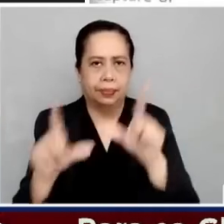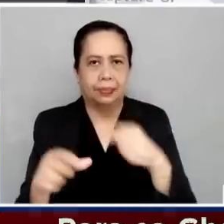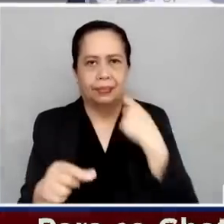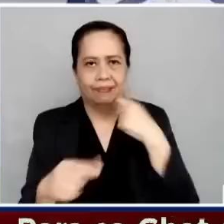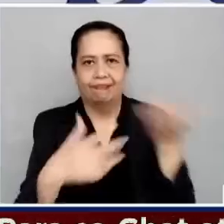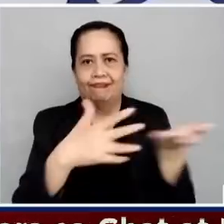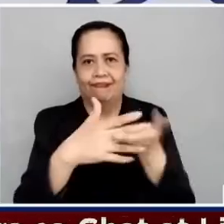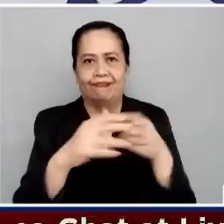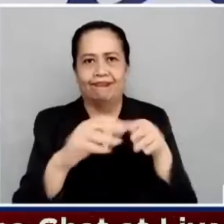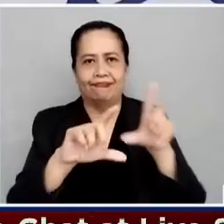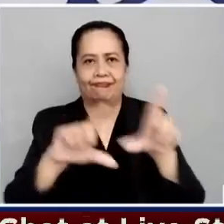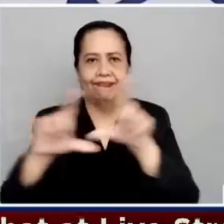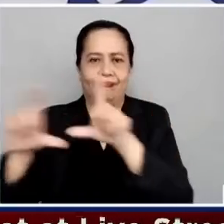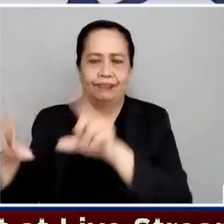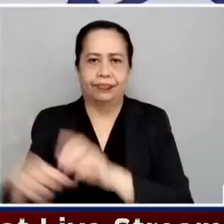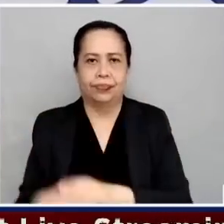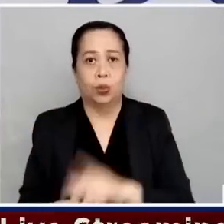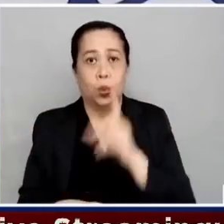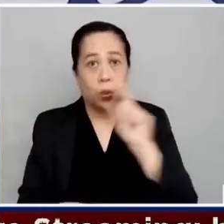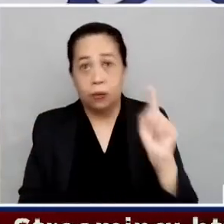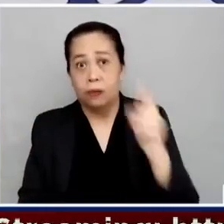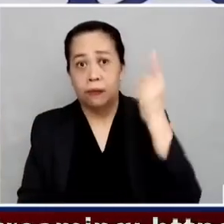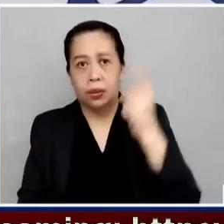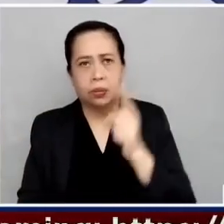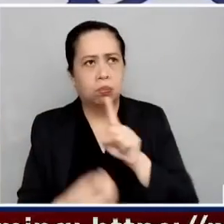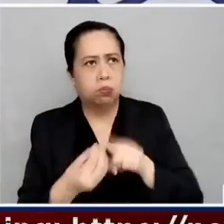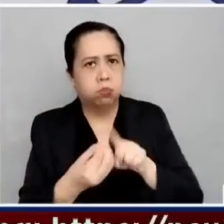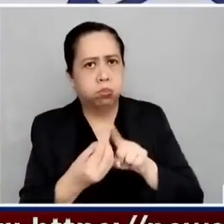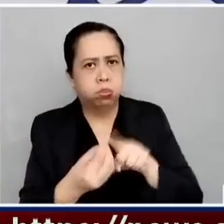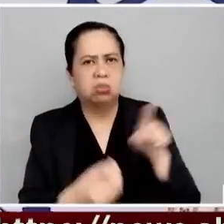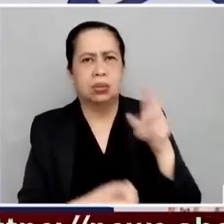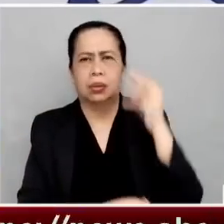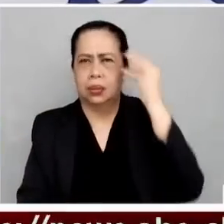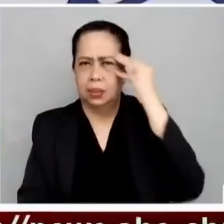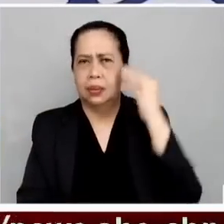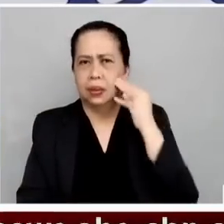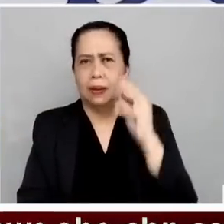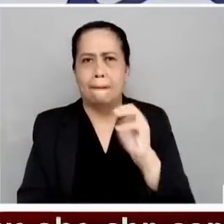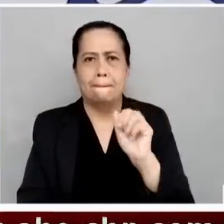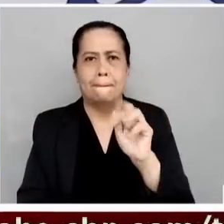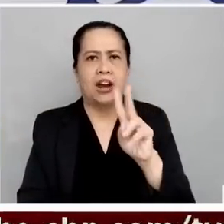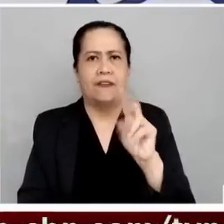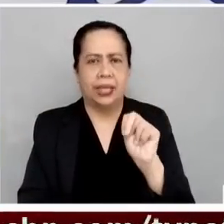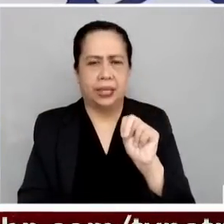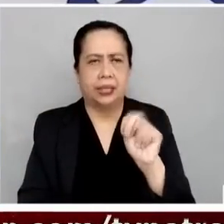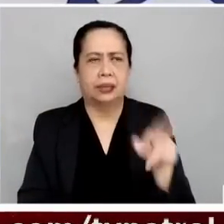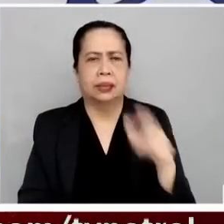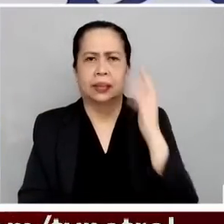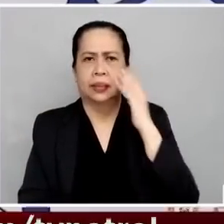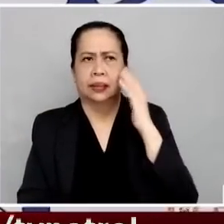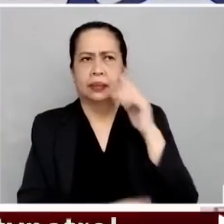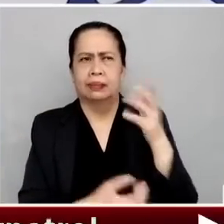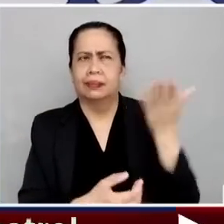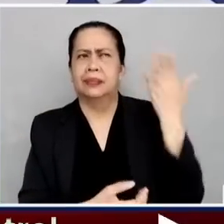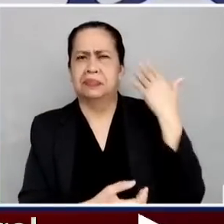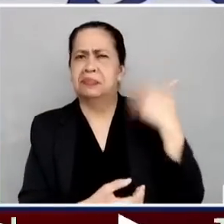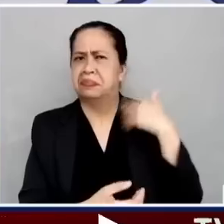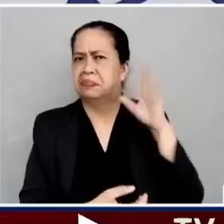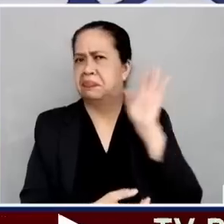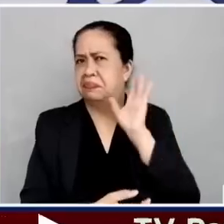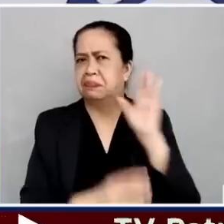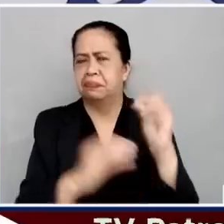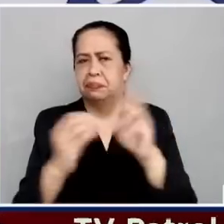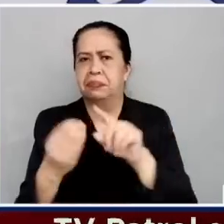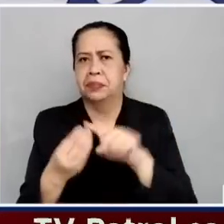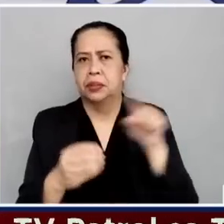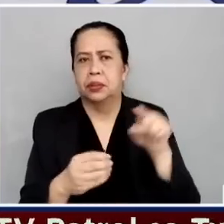kinasuhan. Si Marvin ang una talagang bukang bibig nila. Although we already had an idea about him before that. Pero